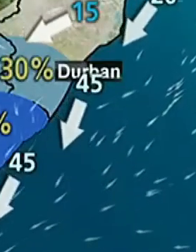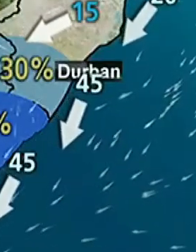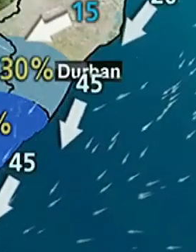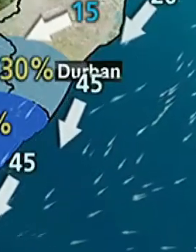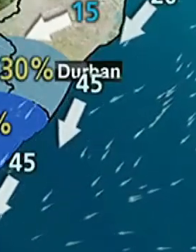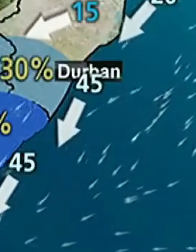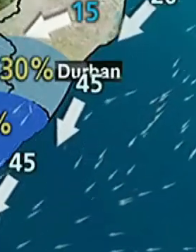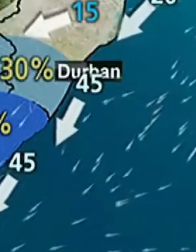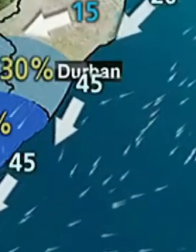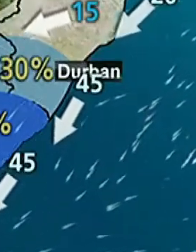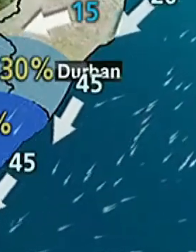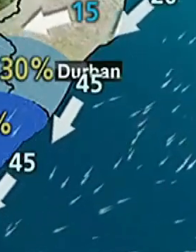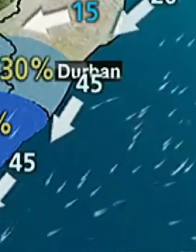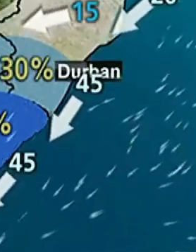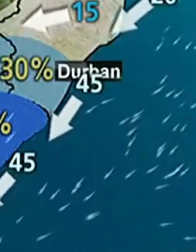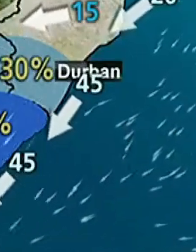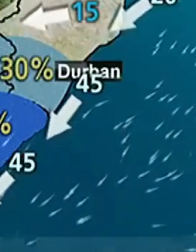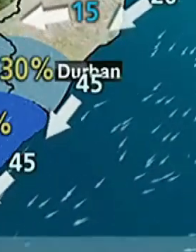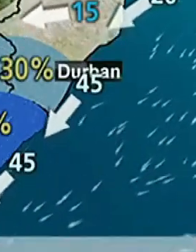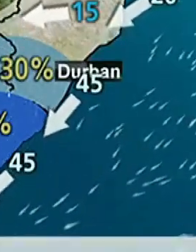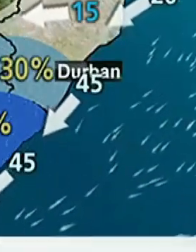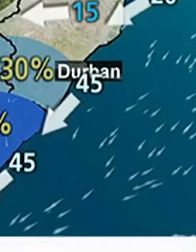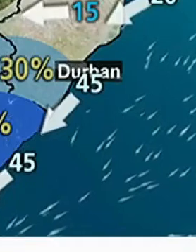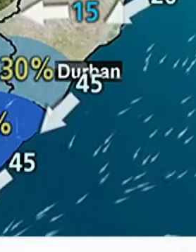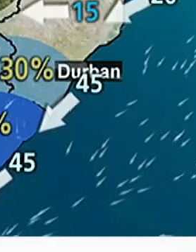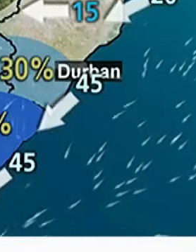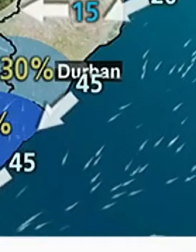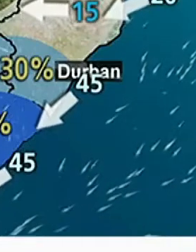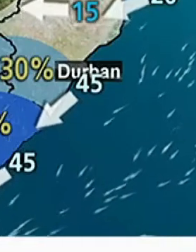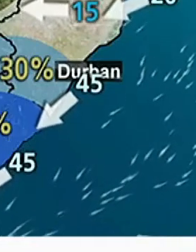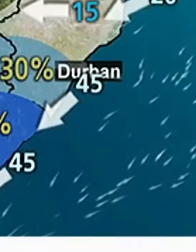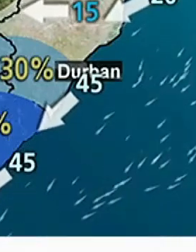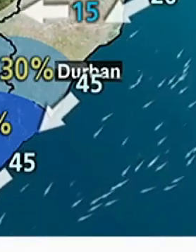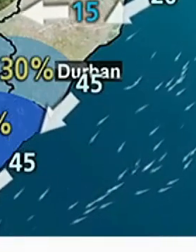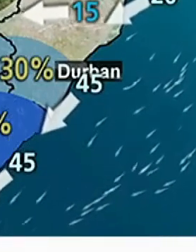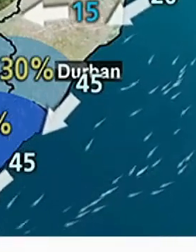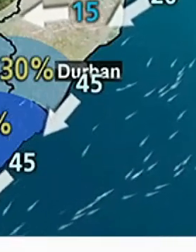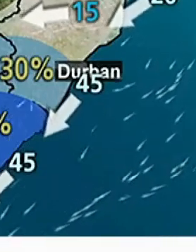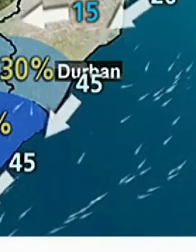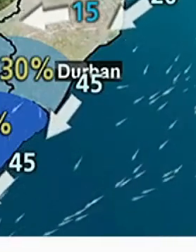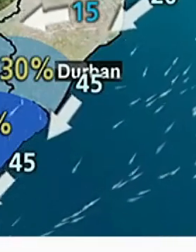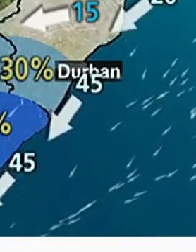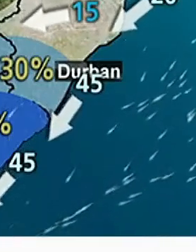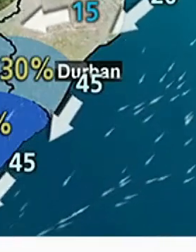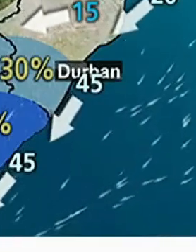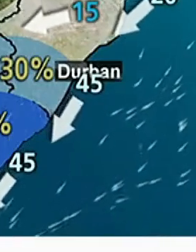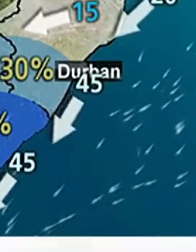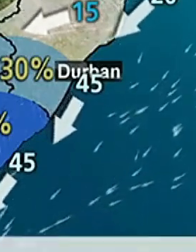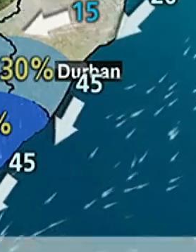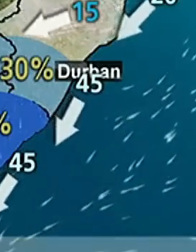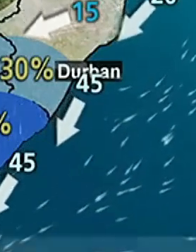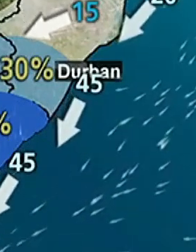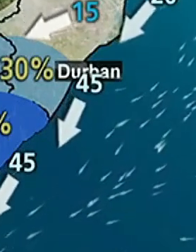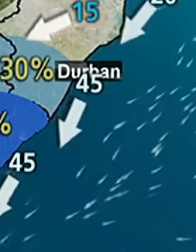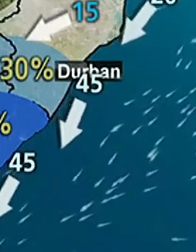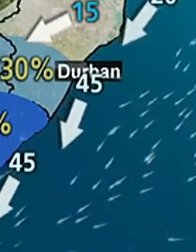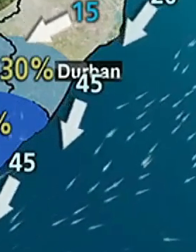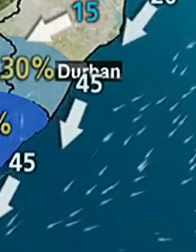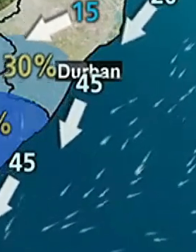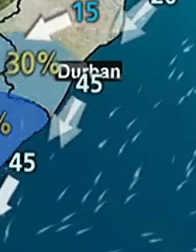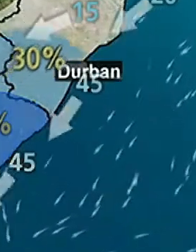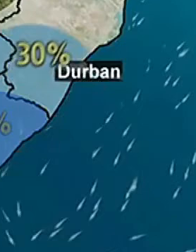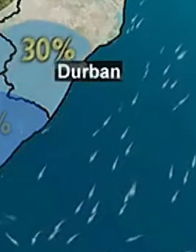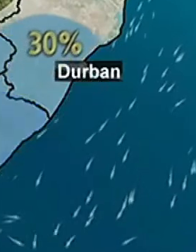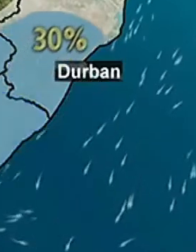Mogedi wa SABC Marumesha go tša boso bošombele khona re bona gabotse gona go lotse di botse tša dipula di kadile gabotse ka lebopong la rena ka bohlabela go akaretša ona le